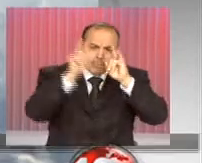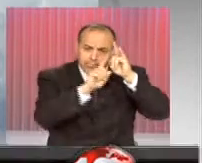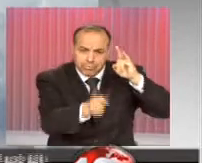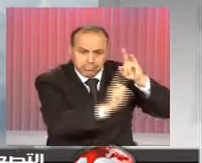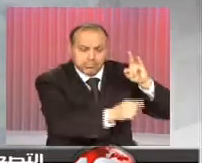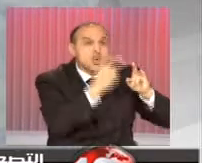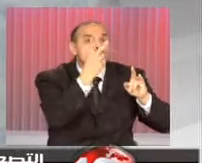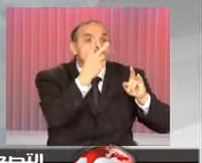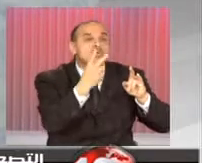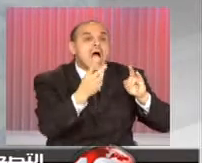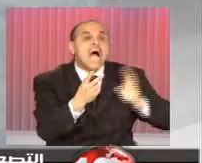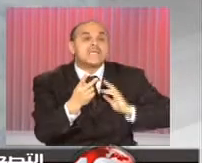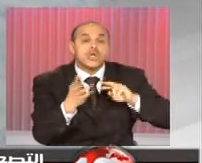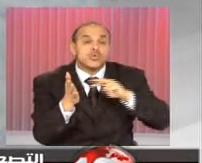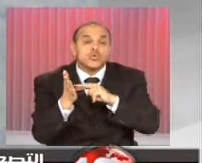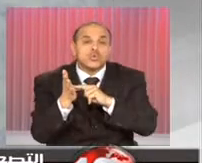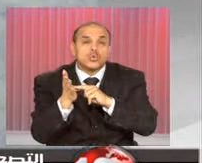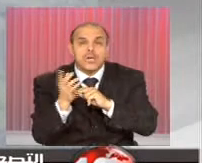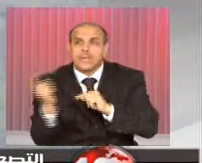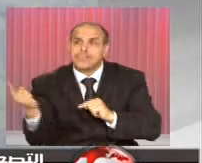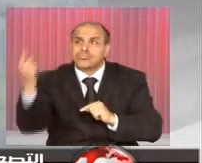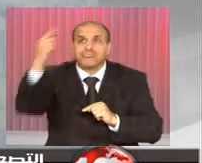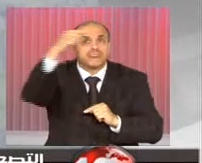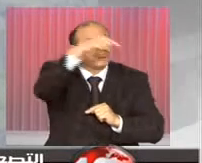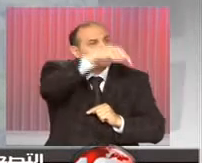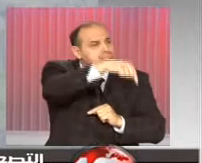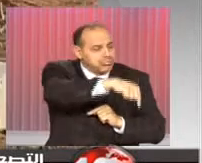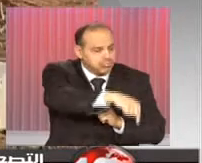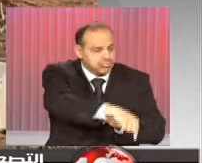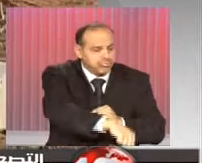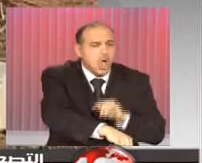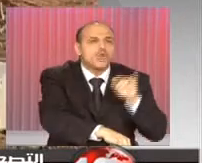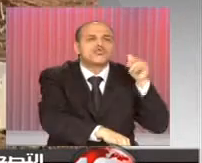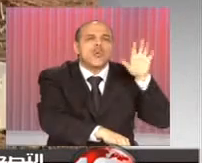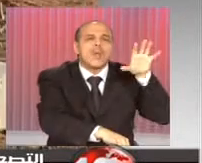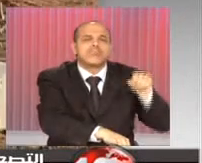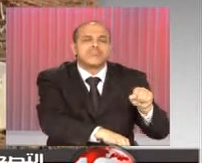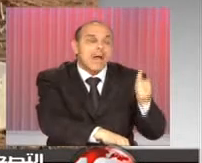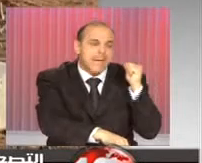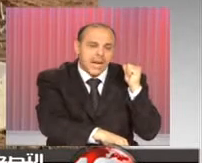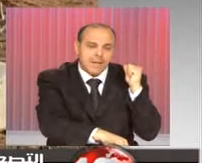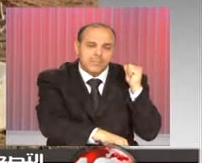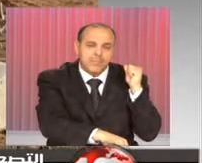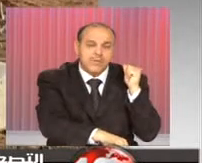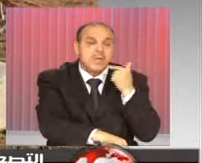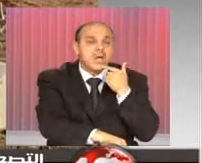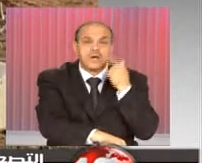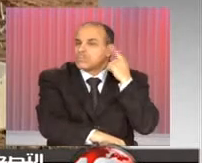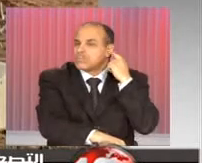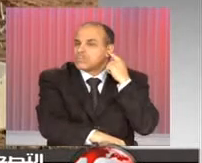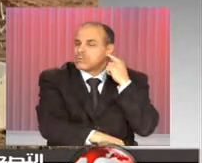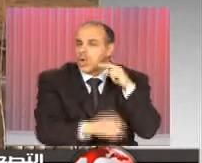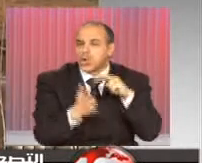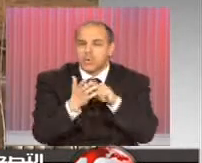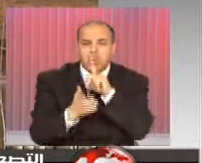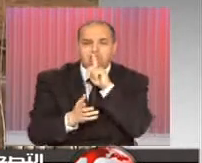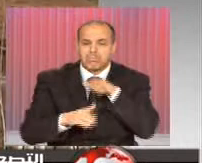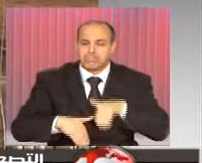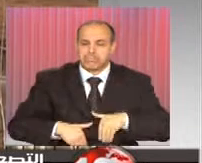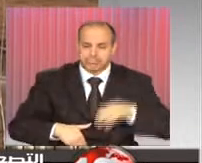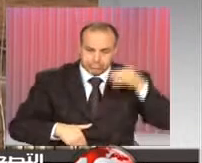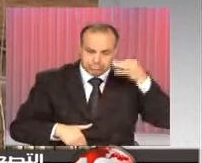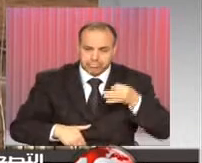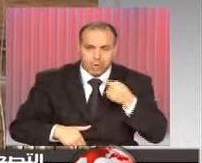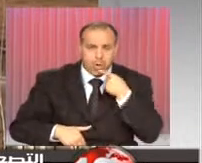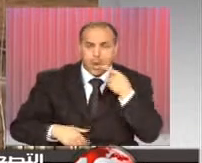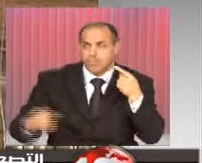اليوم ردا على صواريخ أطلقت على هضبة الجولان المحتل أمس، ولم يصدر عن دمشق أي موقف رسمي